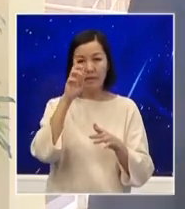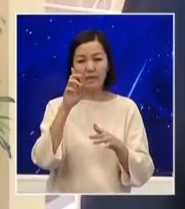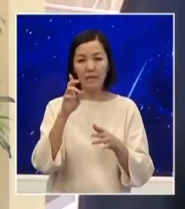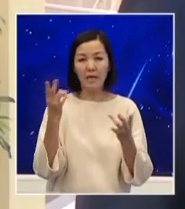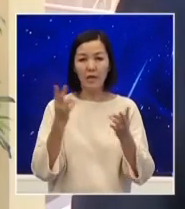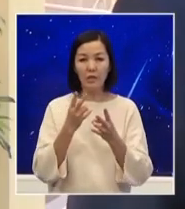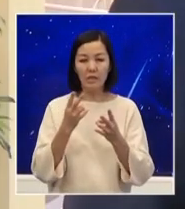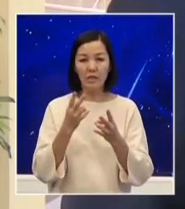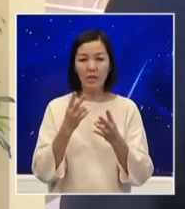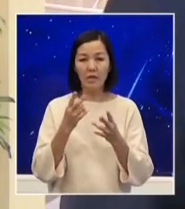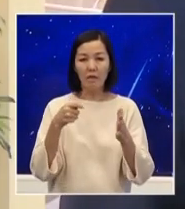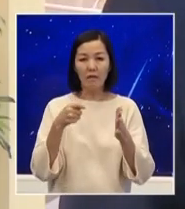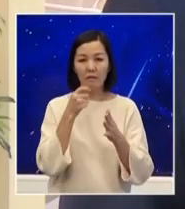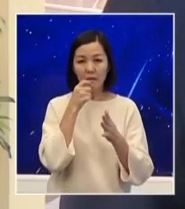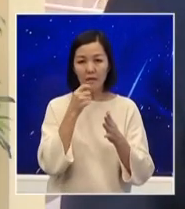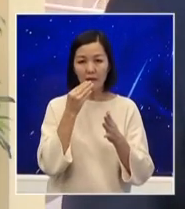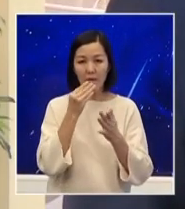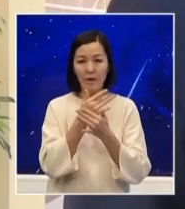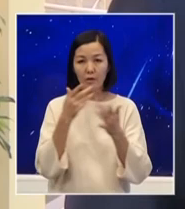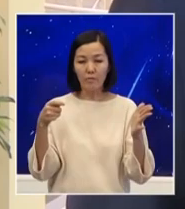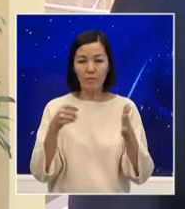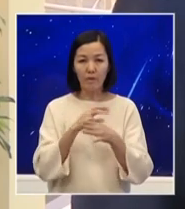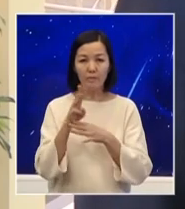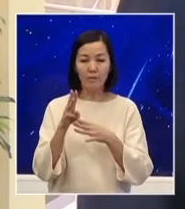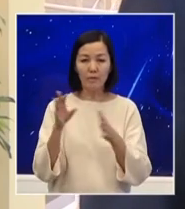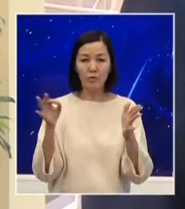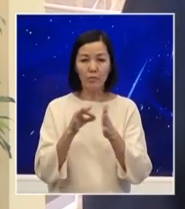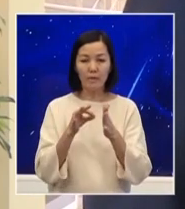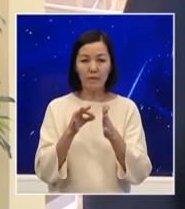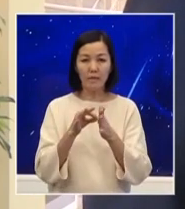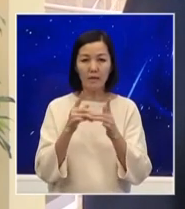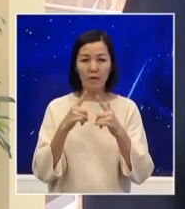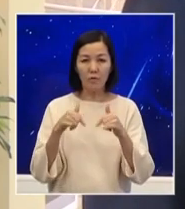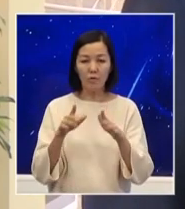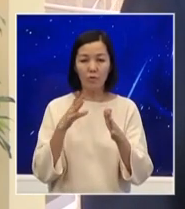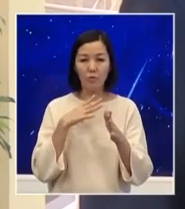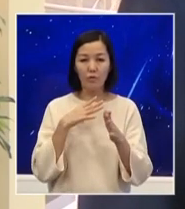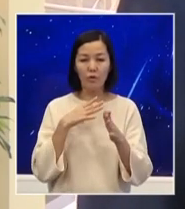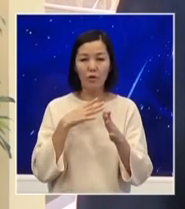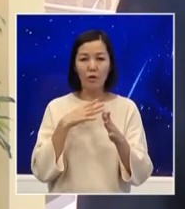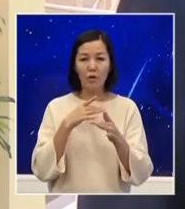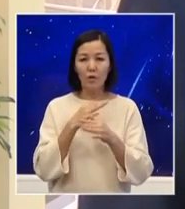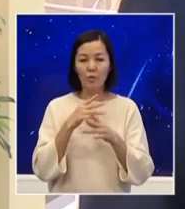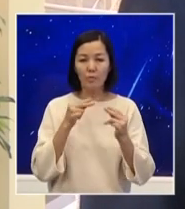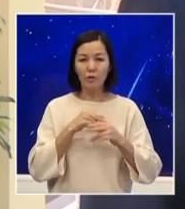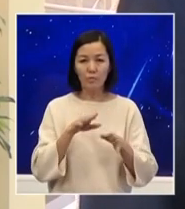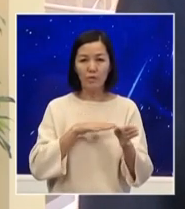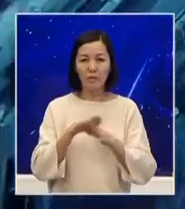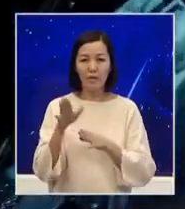керекті тамақпенен қамтамасыз ету мақсатында ғой. Енді сол жөнінде көптеген жұмыстар істелініп